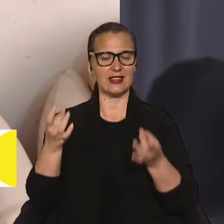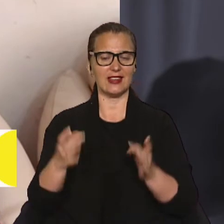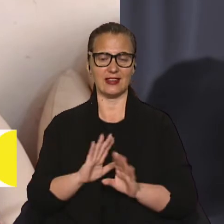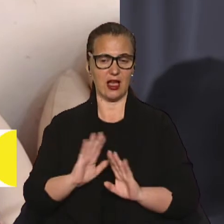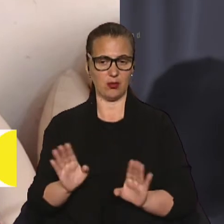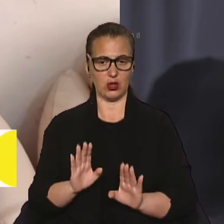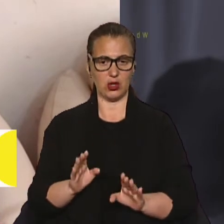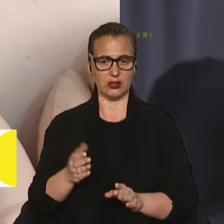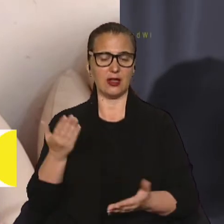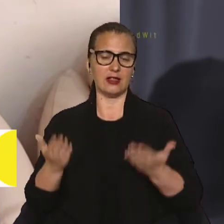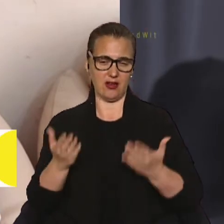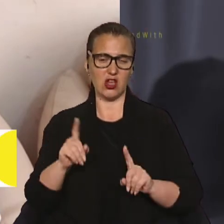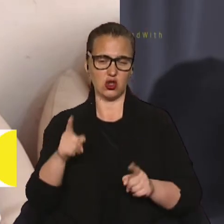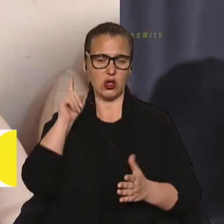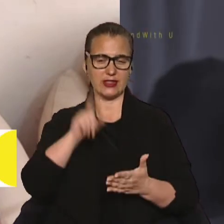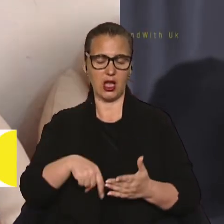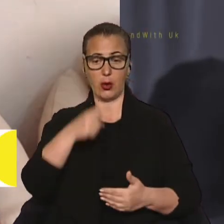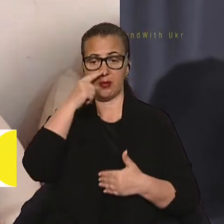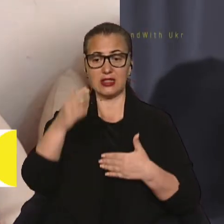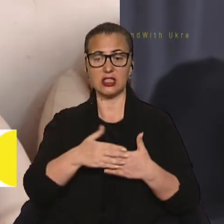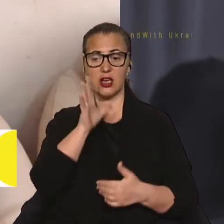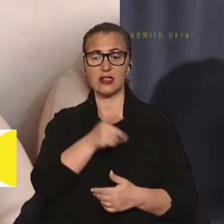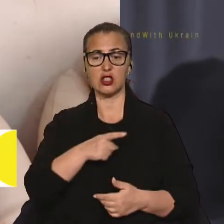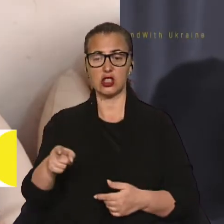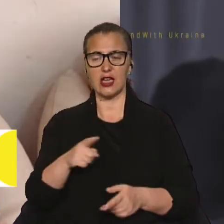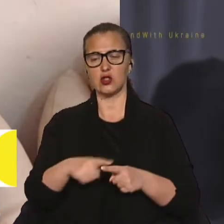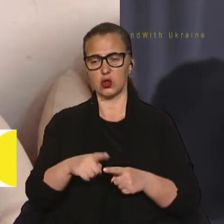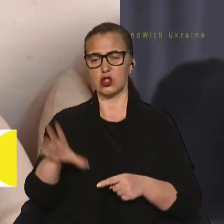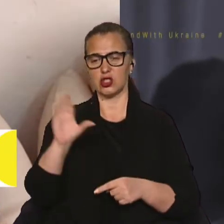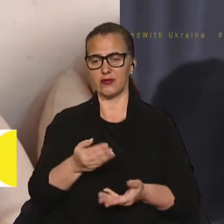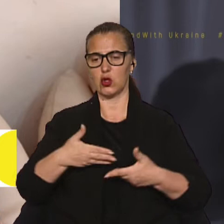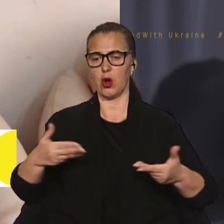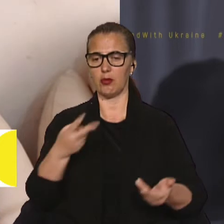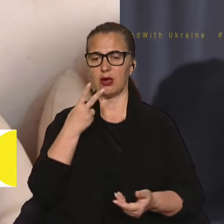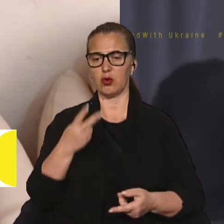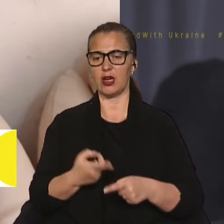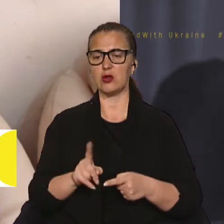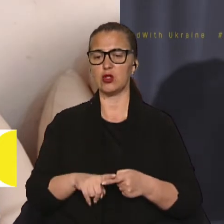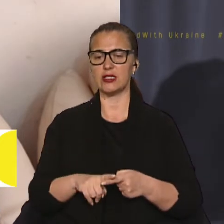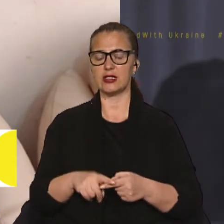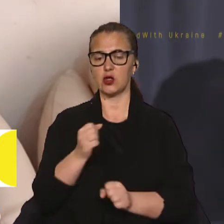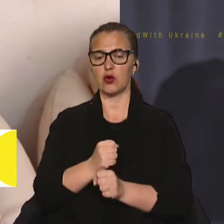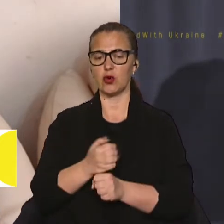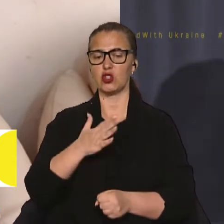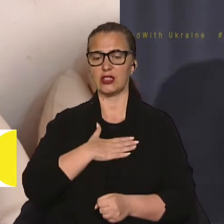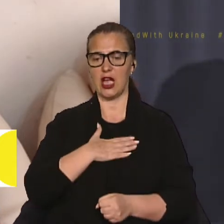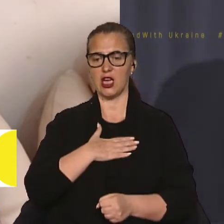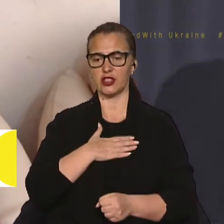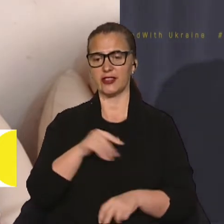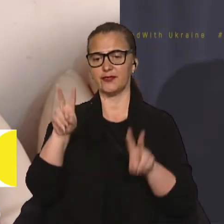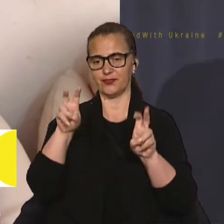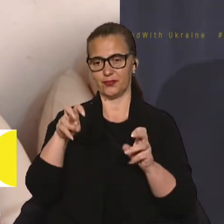есть, наверное, что-то знают. Потому в ближайшее время, скорее всего, что мы увидим вот эту работу наших